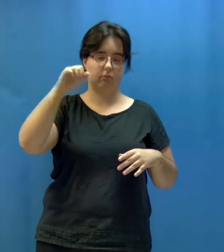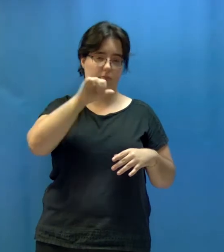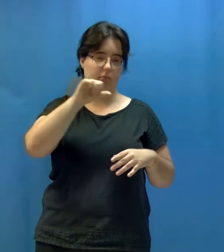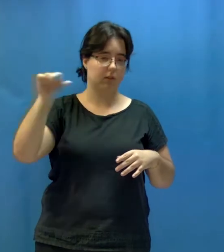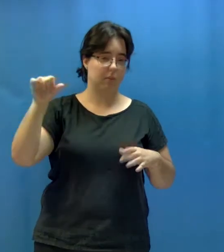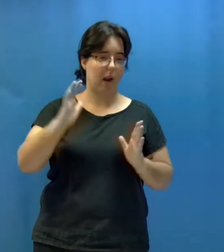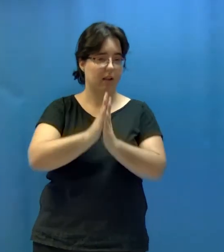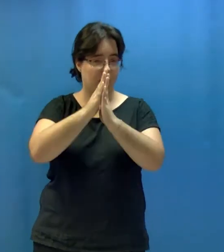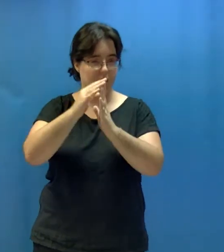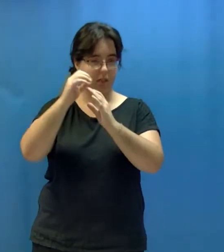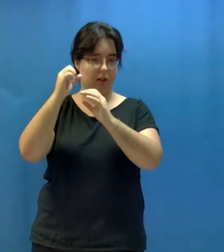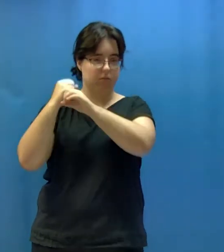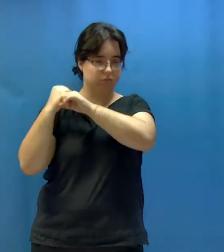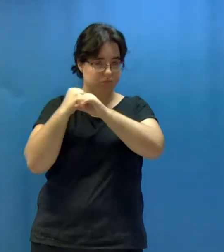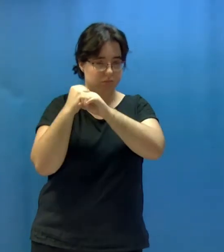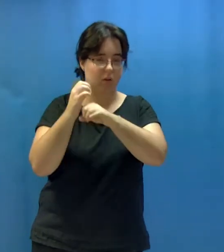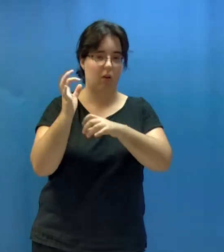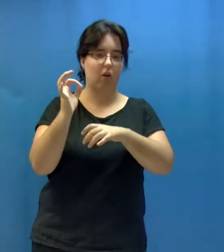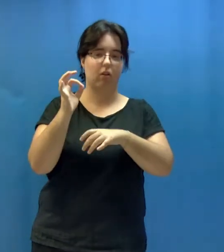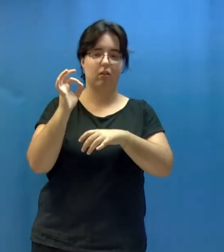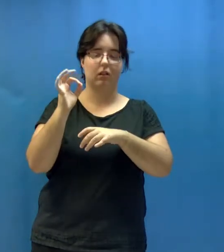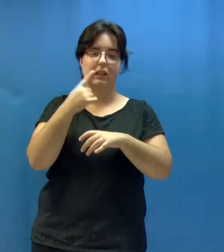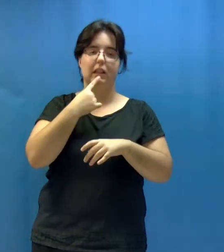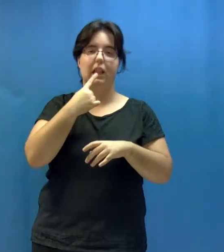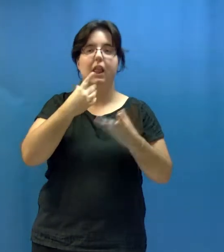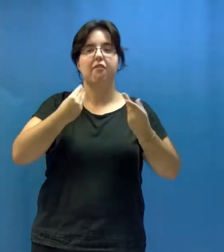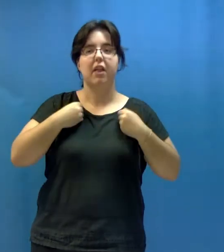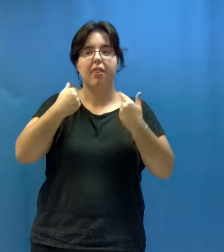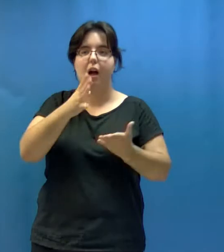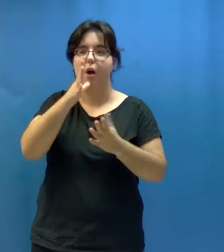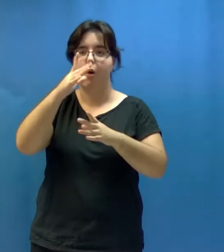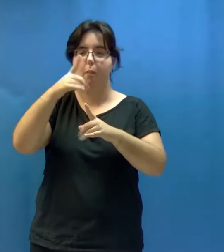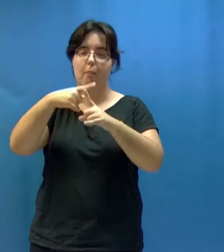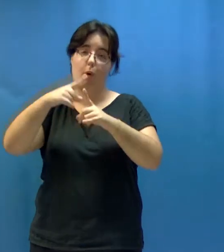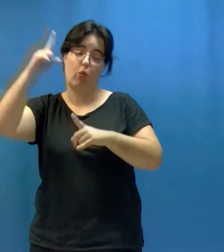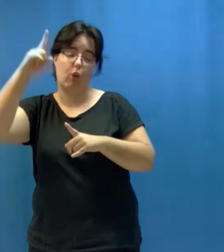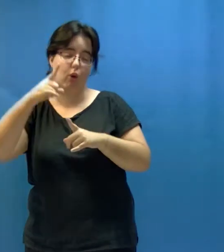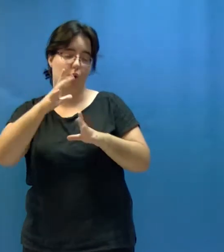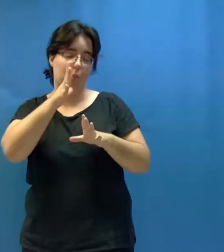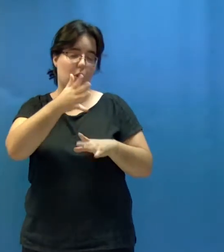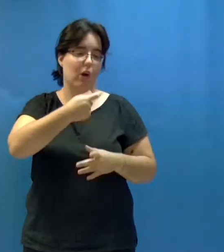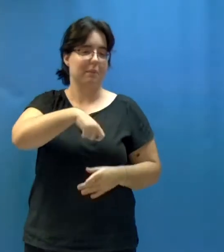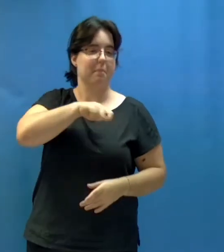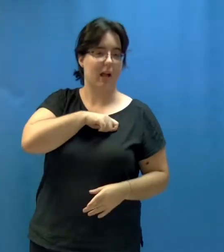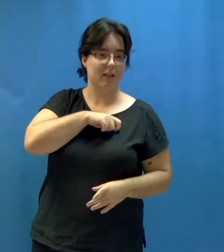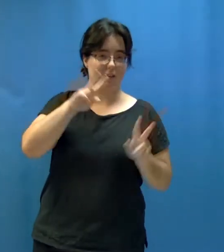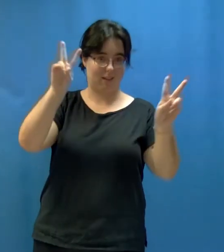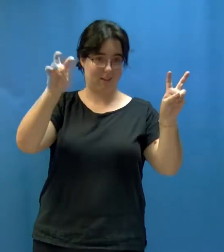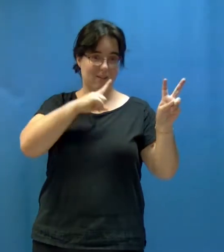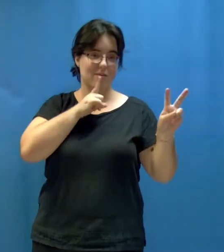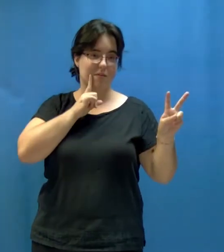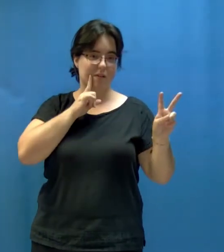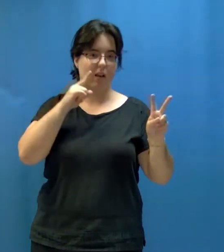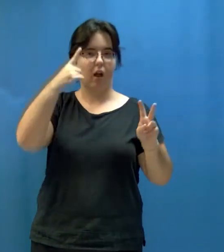el crit de «Por los que dieron su vida por Dios y por España y por la cruz de los caídos del Ribalta» ens recorda què representa. I també